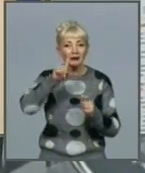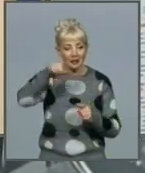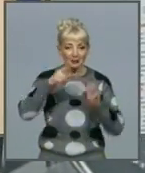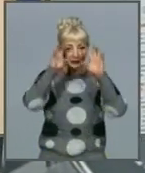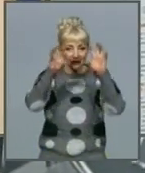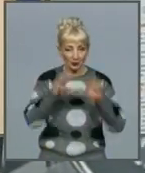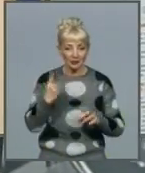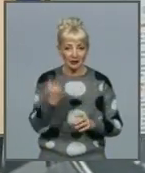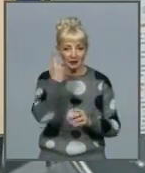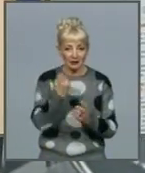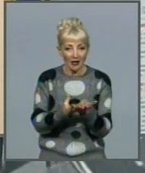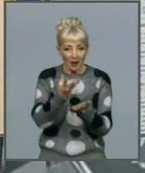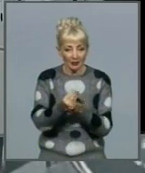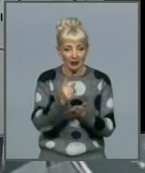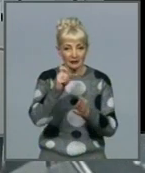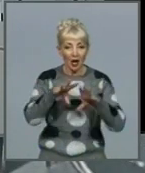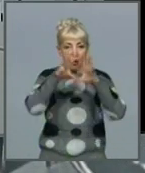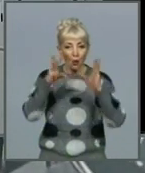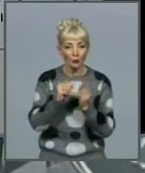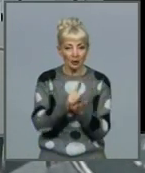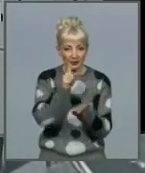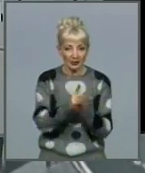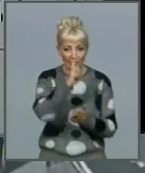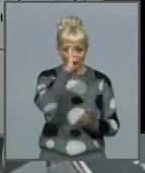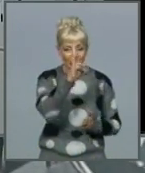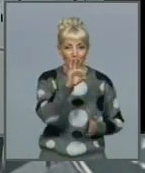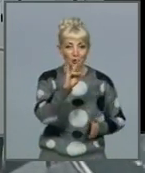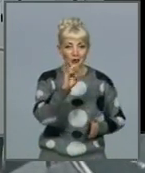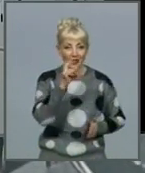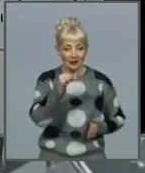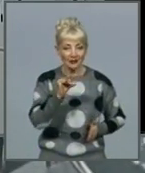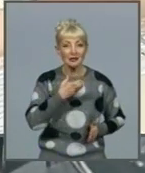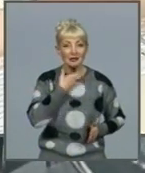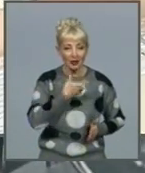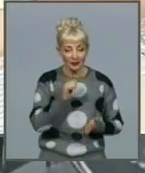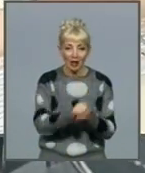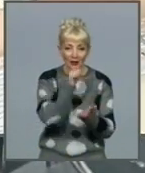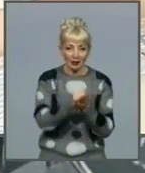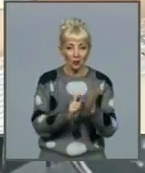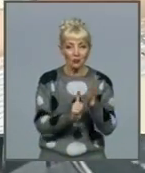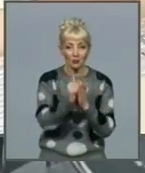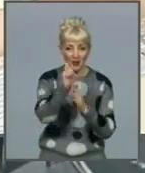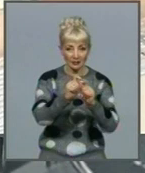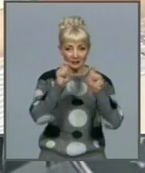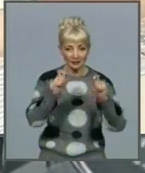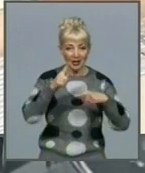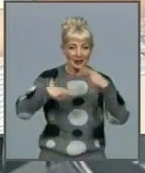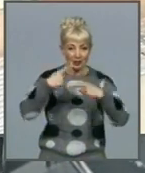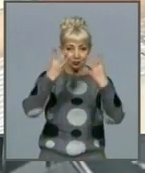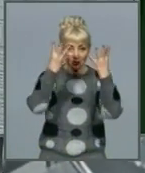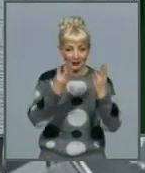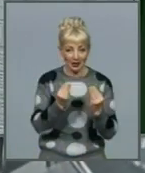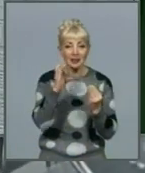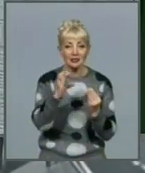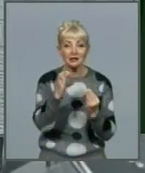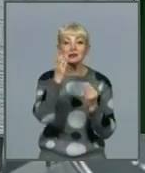на загальнообов'язкове державне соціальне страхування. Документ набуде чинності з наступного дня за днем його опублікування.